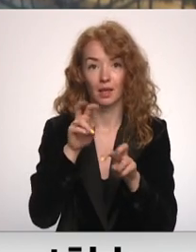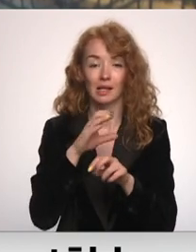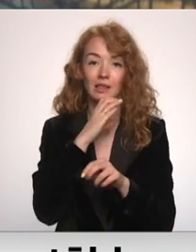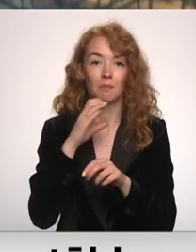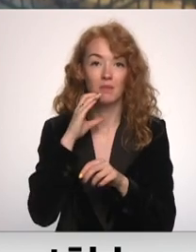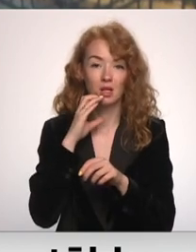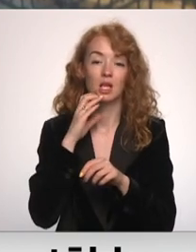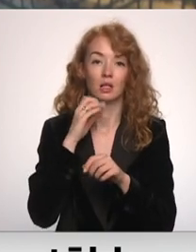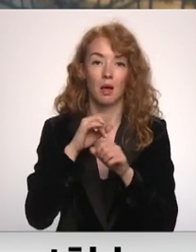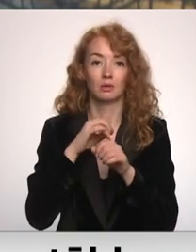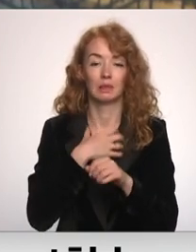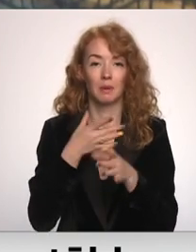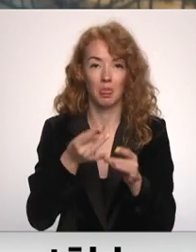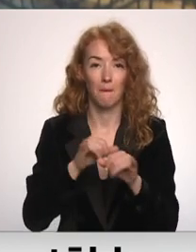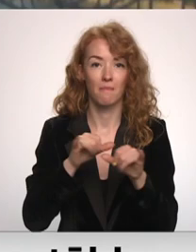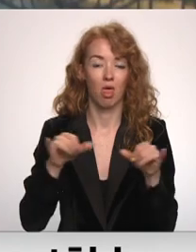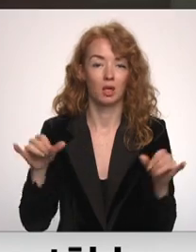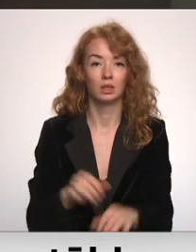baciļus. Vairāk stāstāja Kinca.